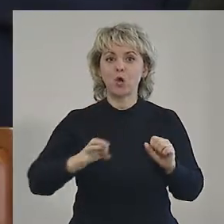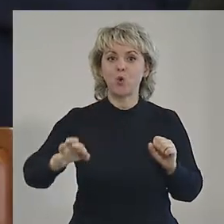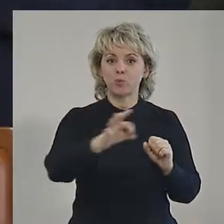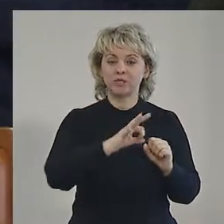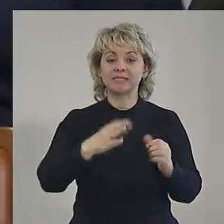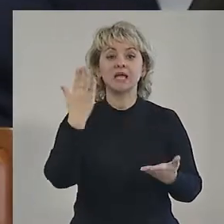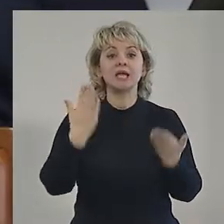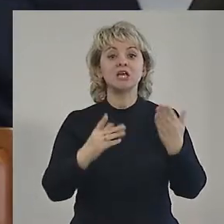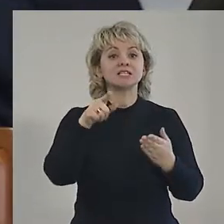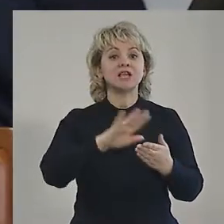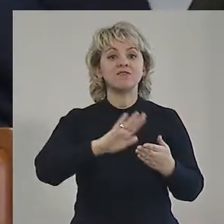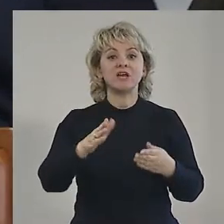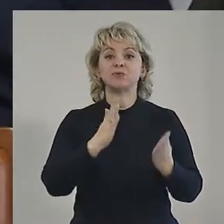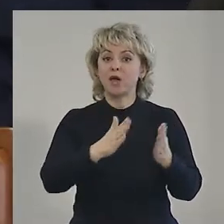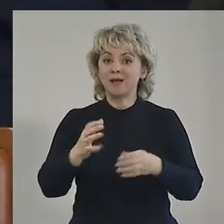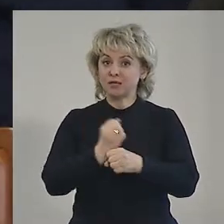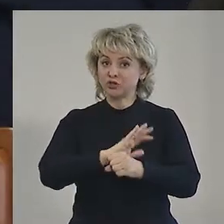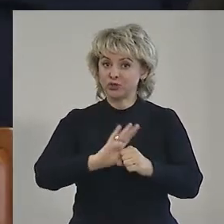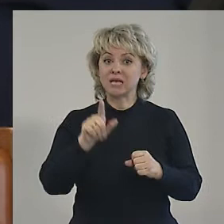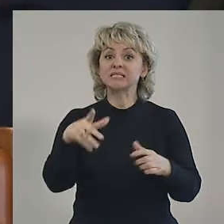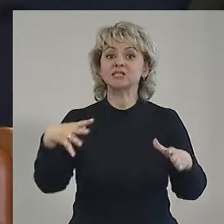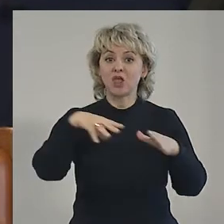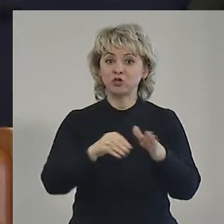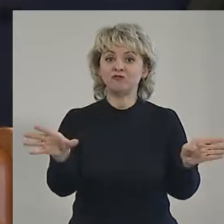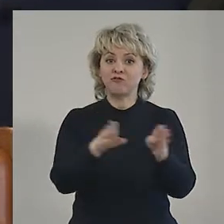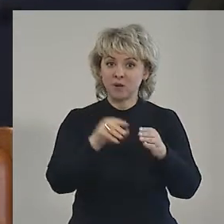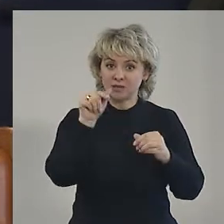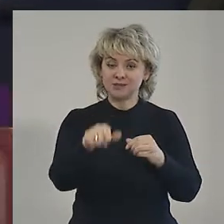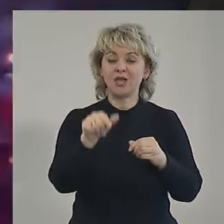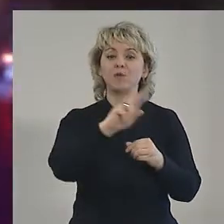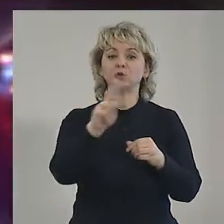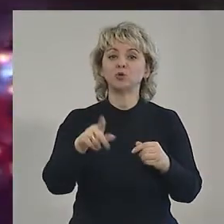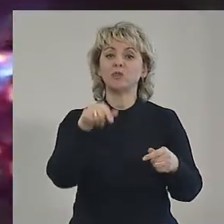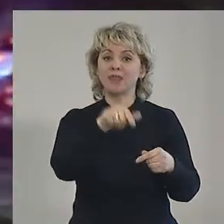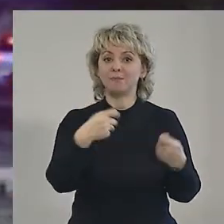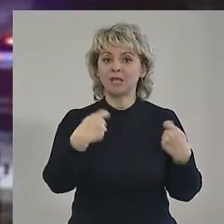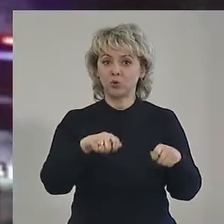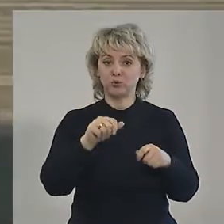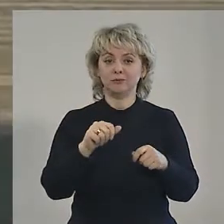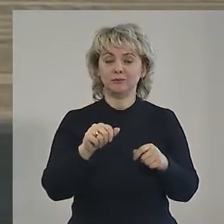области. Если вы не наводите порядок, значит вы в доле с теми, кто так торгует.